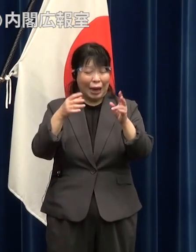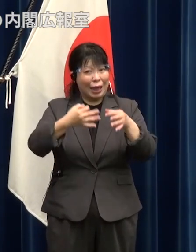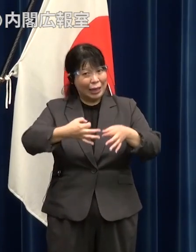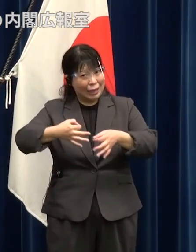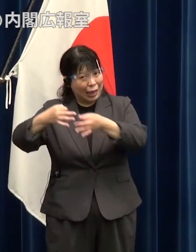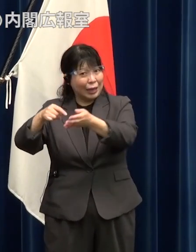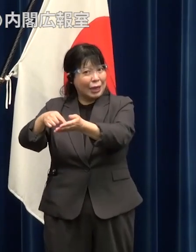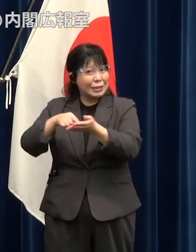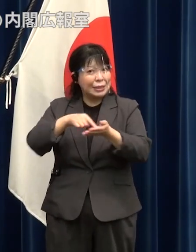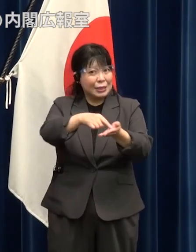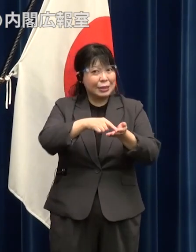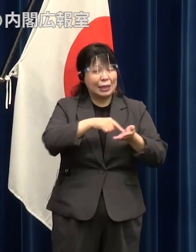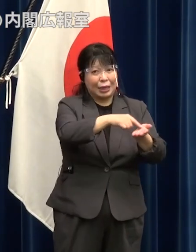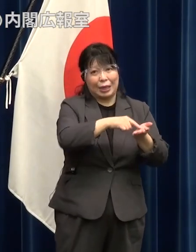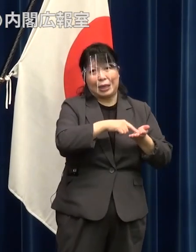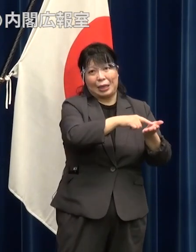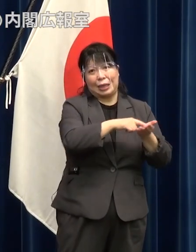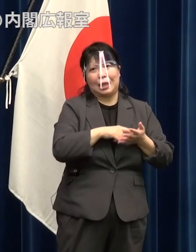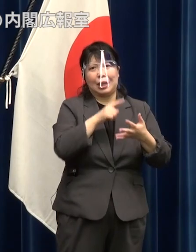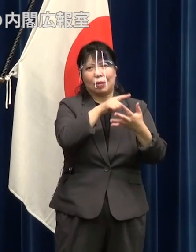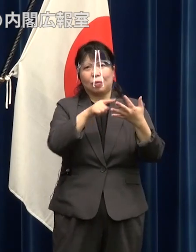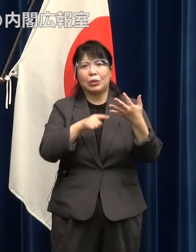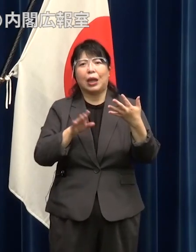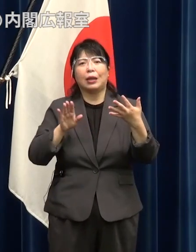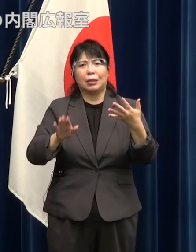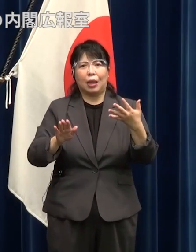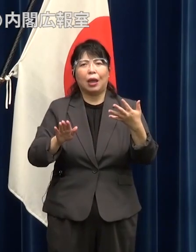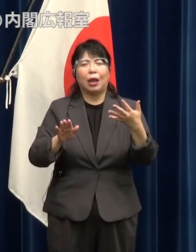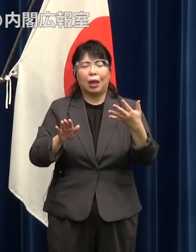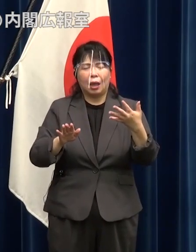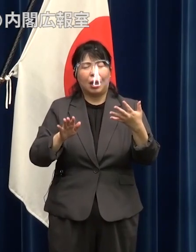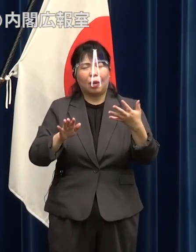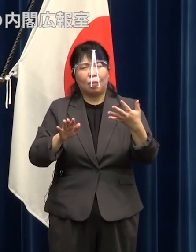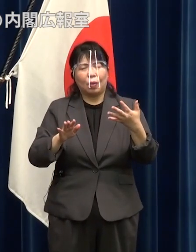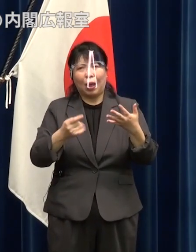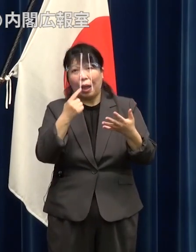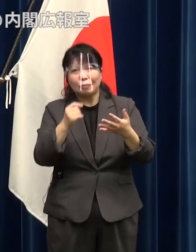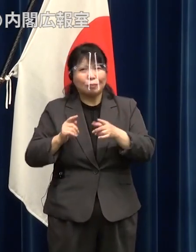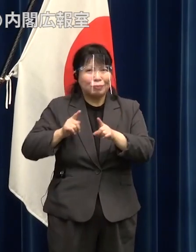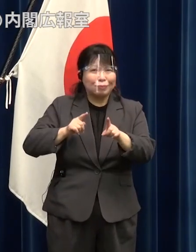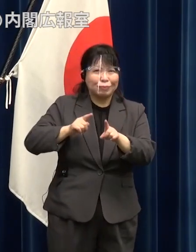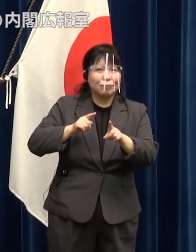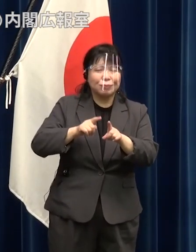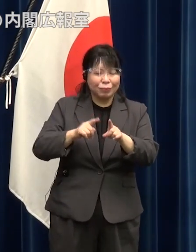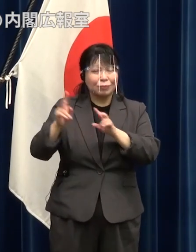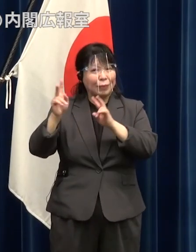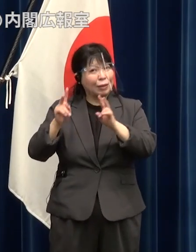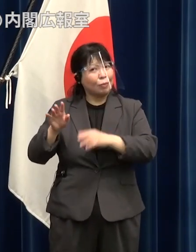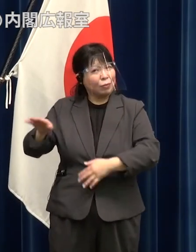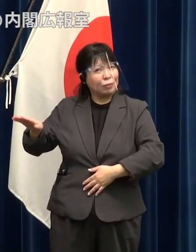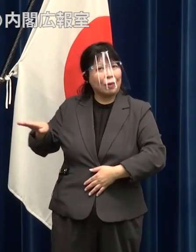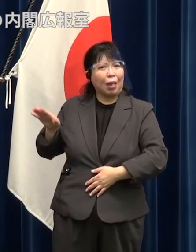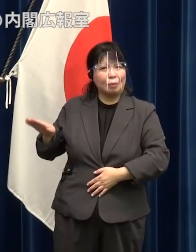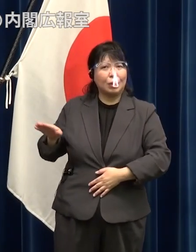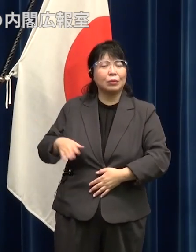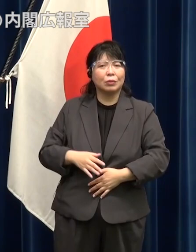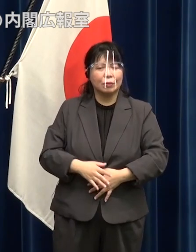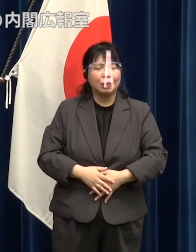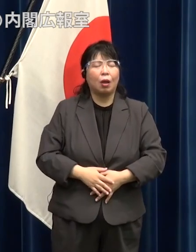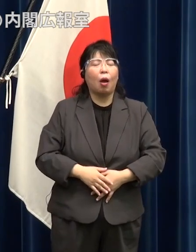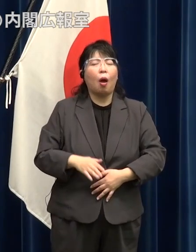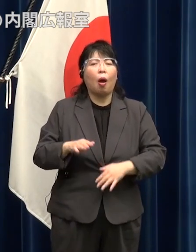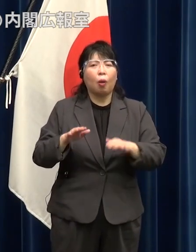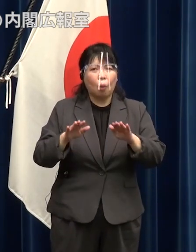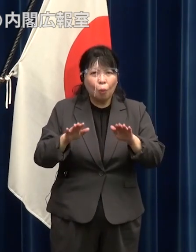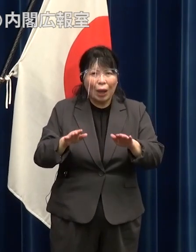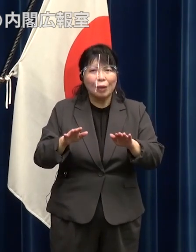。これに追随する動きもあります。政府としては今回の値上げ申請に対